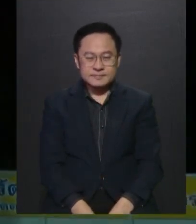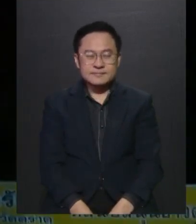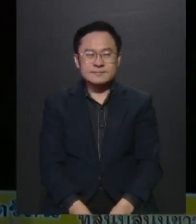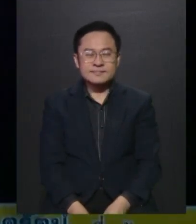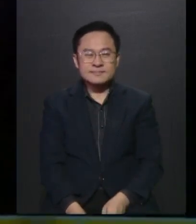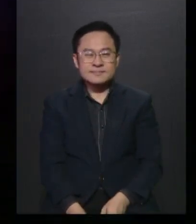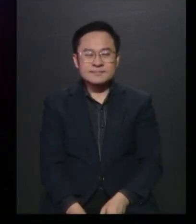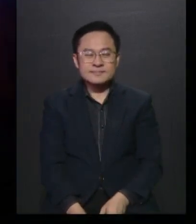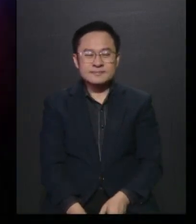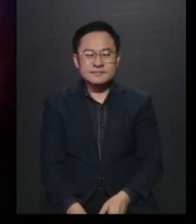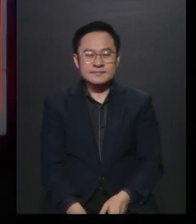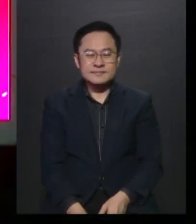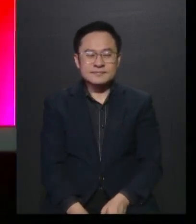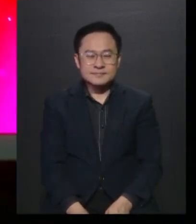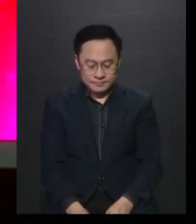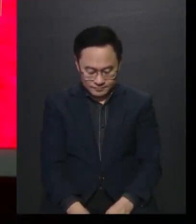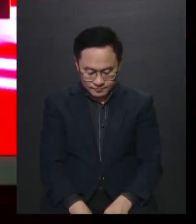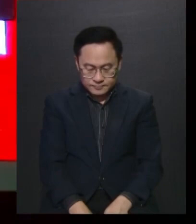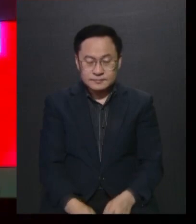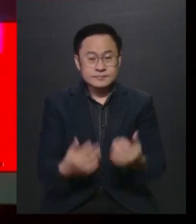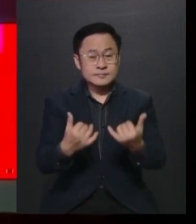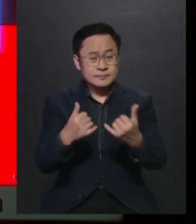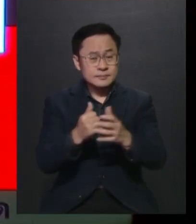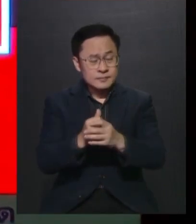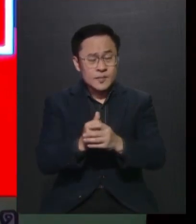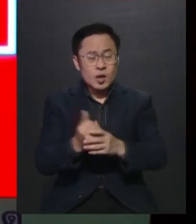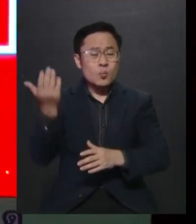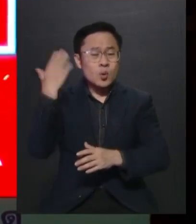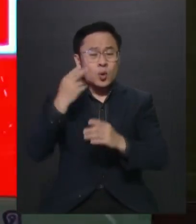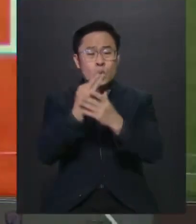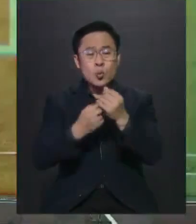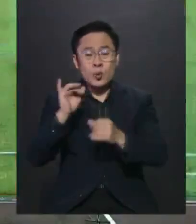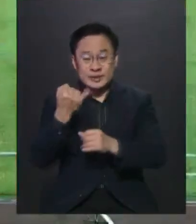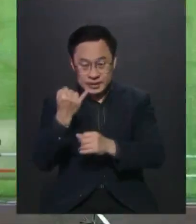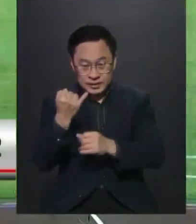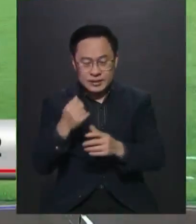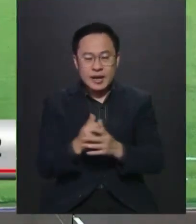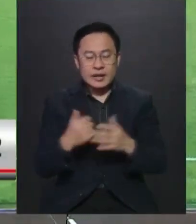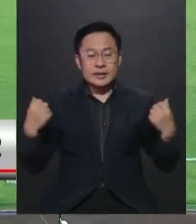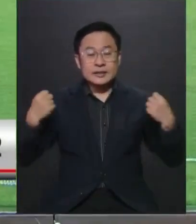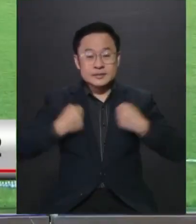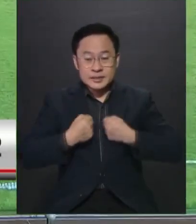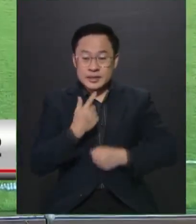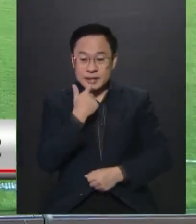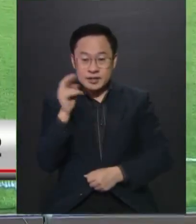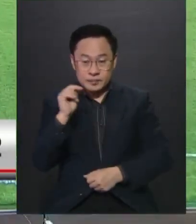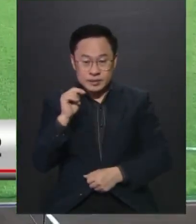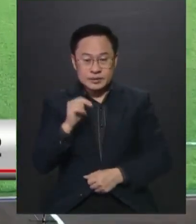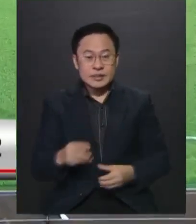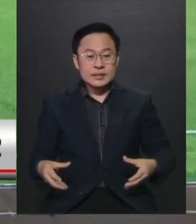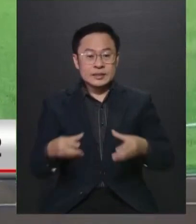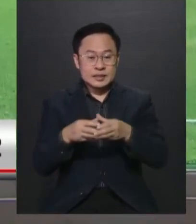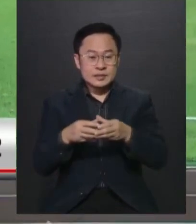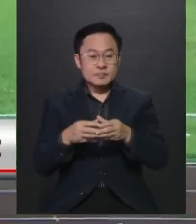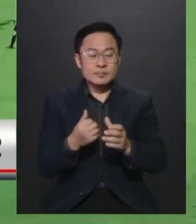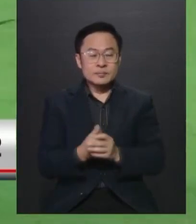เกมฟุตบอลไทยลีกคู่ Monday Night ครับสนามกีฬากลางจังหวัดตราดนะครับระหว่างตราด FC ครับเจ้าบ้านชุดสีแดงน้ำเงินครับทีมอันดับ12ของตารางครับเปิดบ้าน